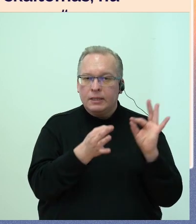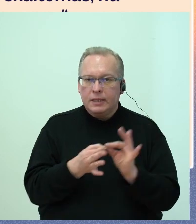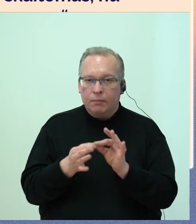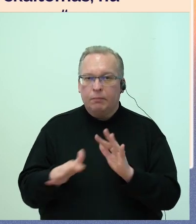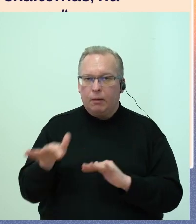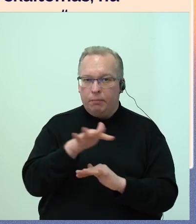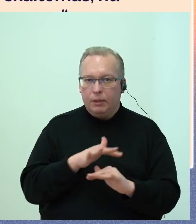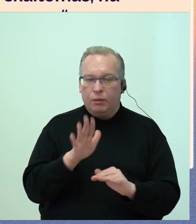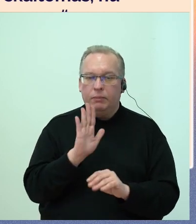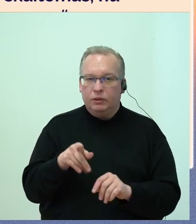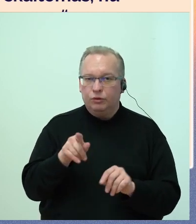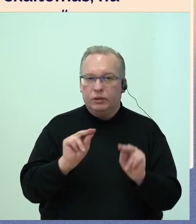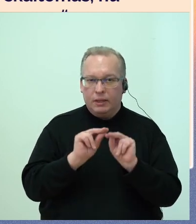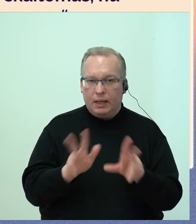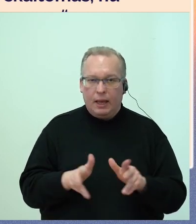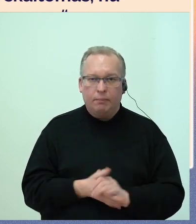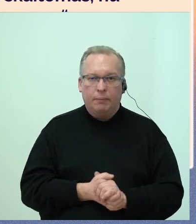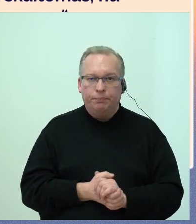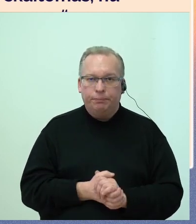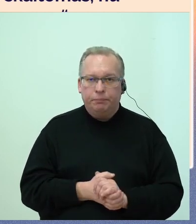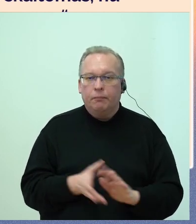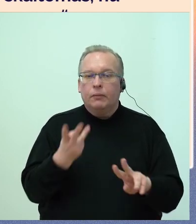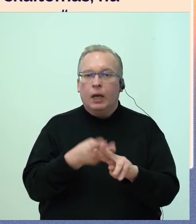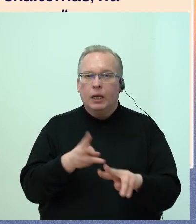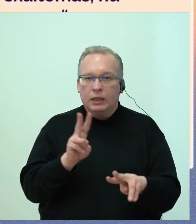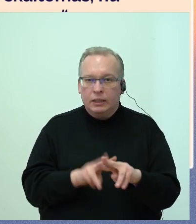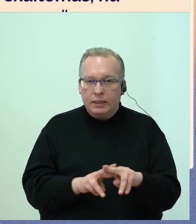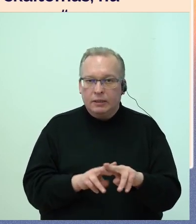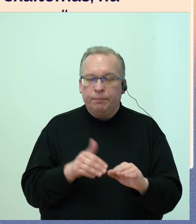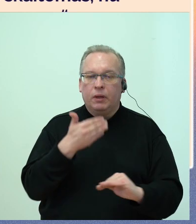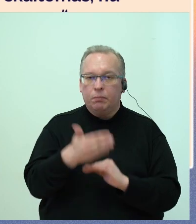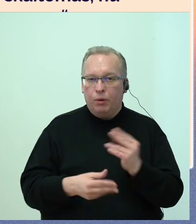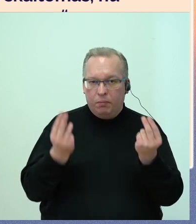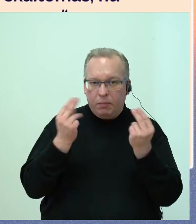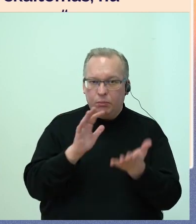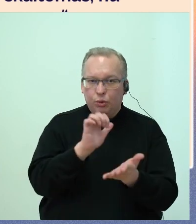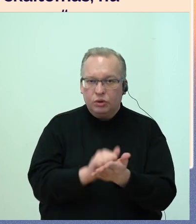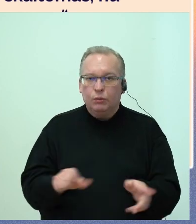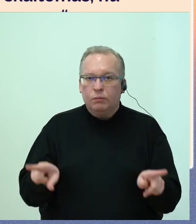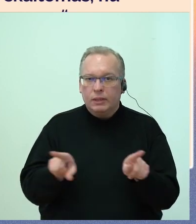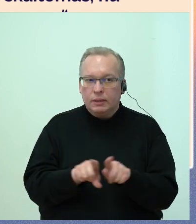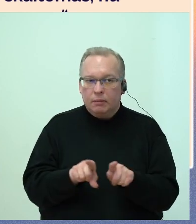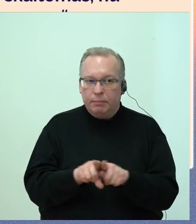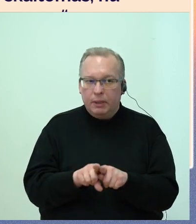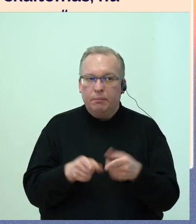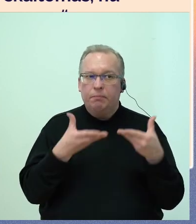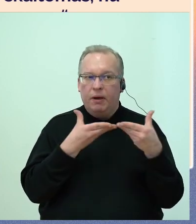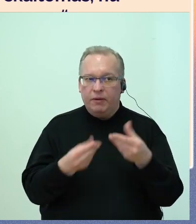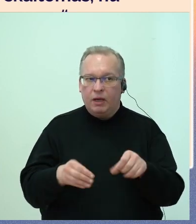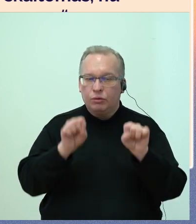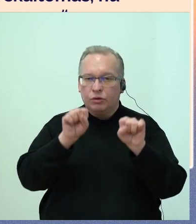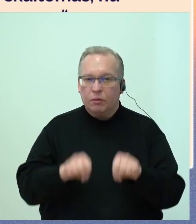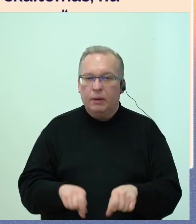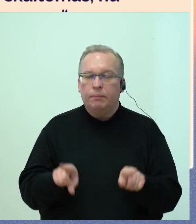ta bendruomenė tik su ta tragedija. Na ir tas, kad neformalus švietimas taip pat viena iš paveikiausių priemonių,